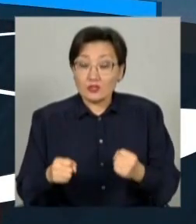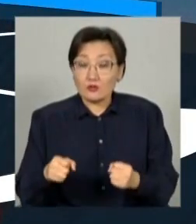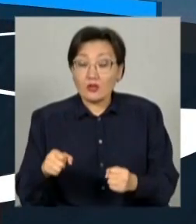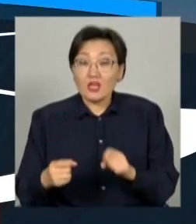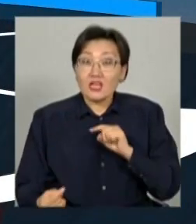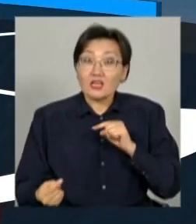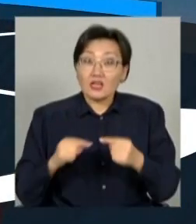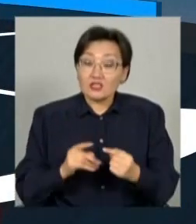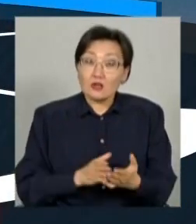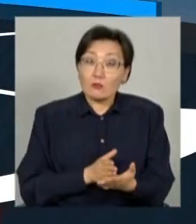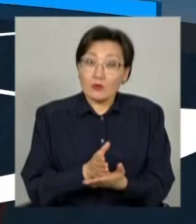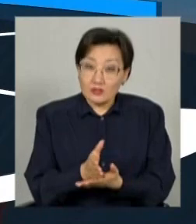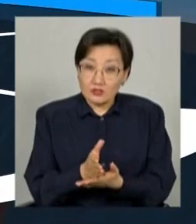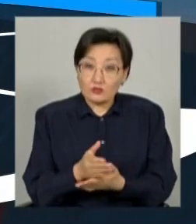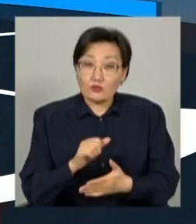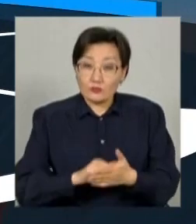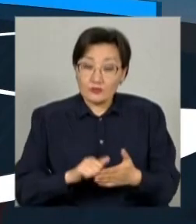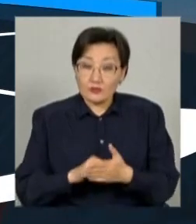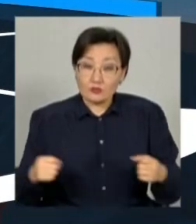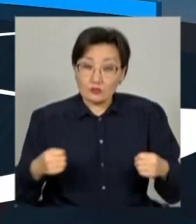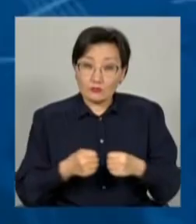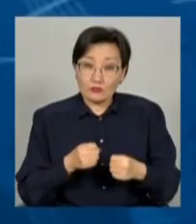қарсы жолаққа шығуы себеп болған.